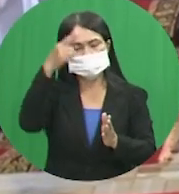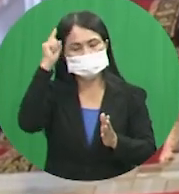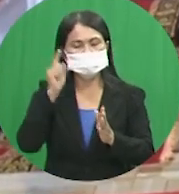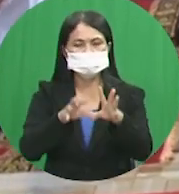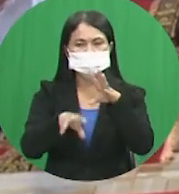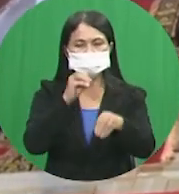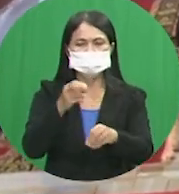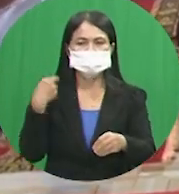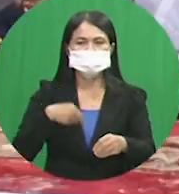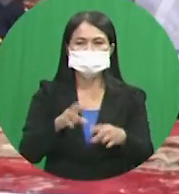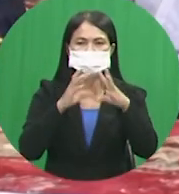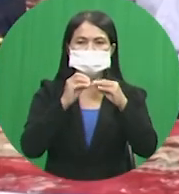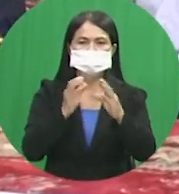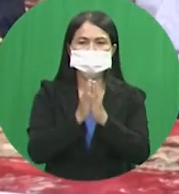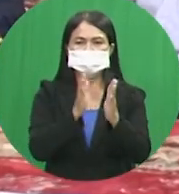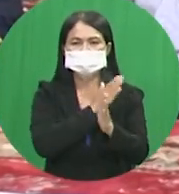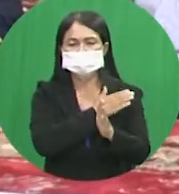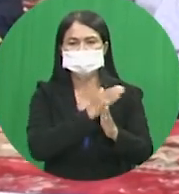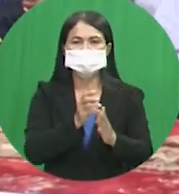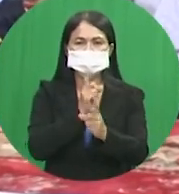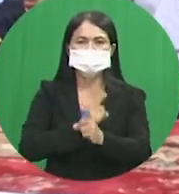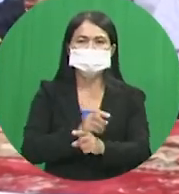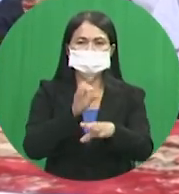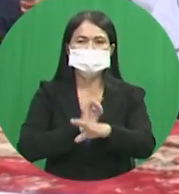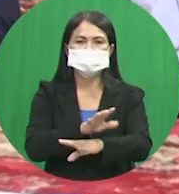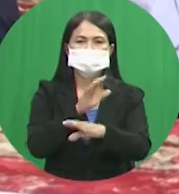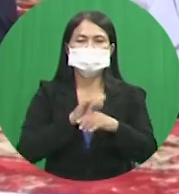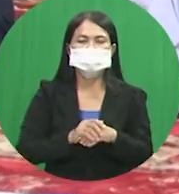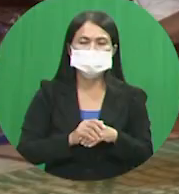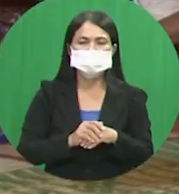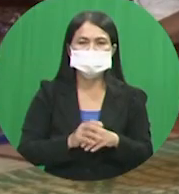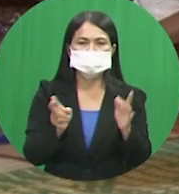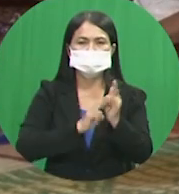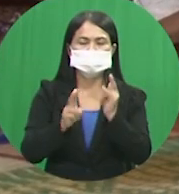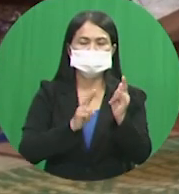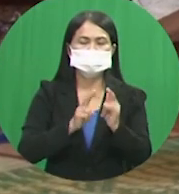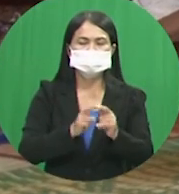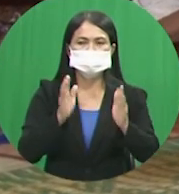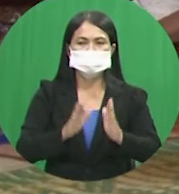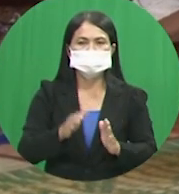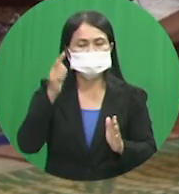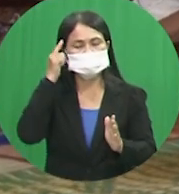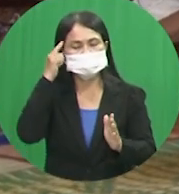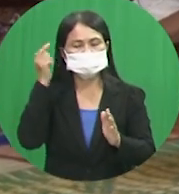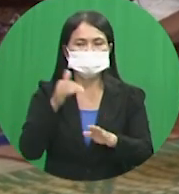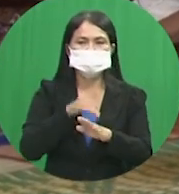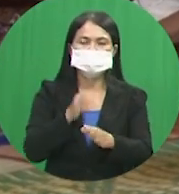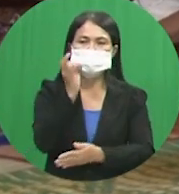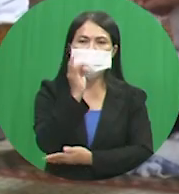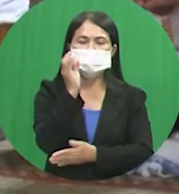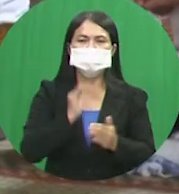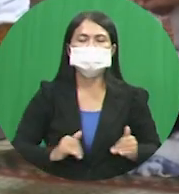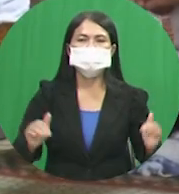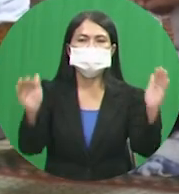อมวินัยย่างจบจูนตามปุตอาวันบองป้อนได้จีเนมินจมเหนือตื้อเลือประพุทธศาส